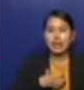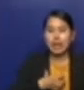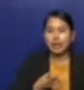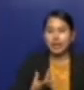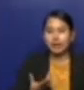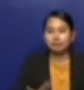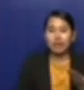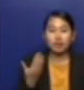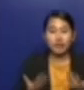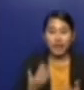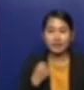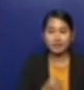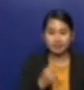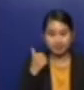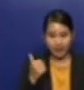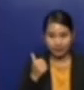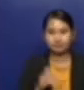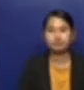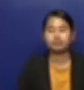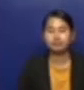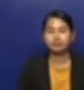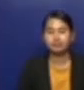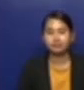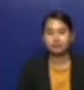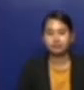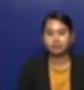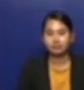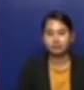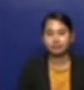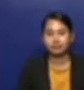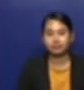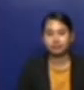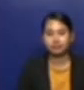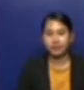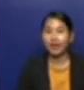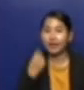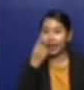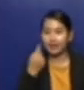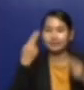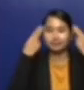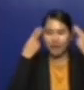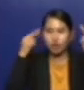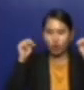จะทำอะไรได้คือท่านนายก